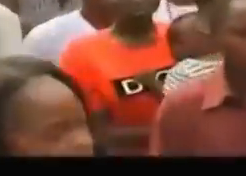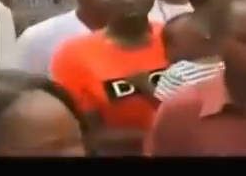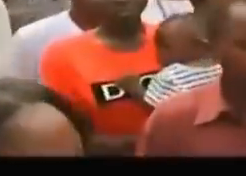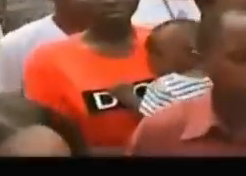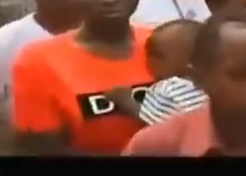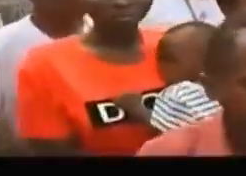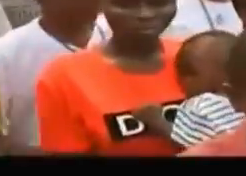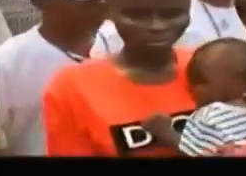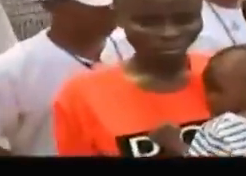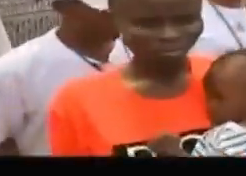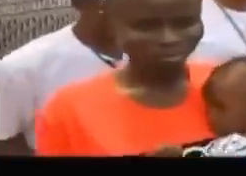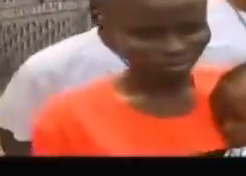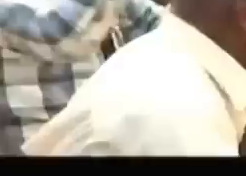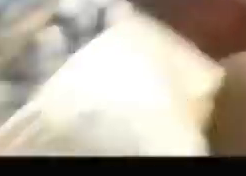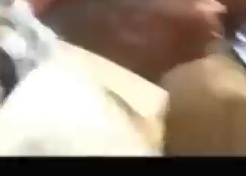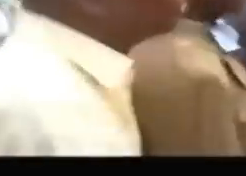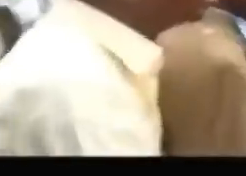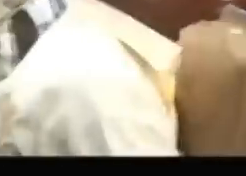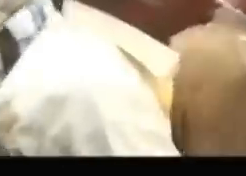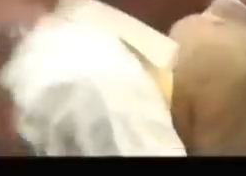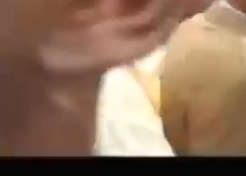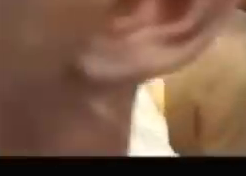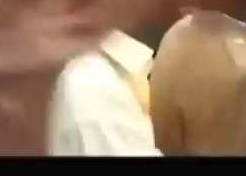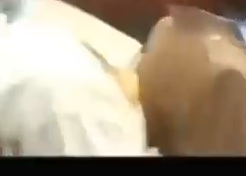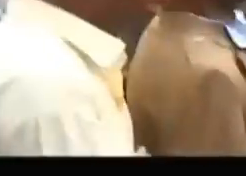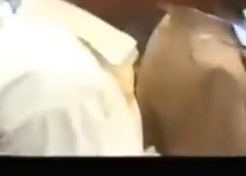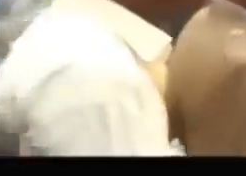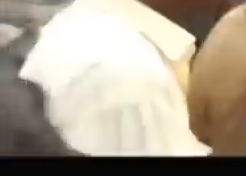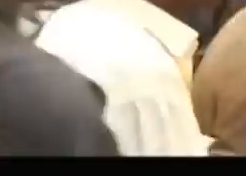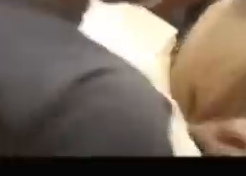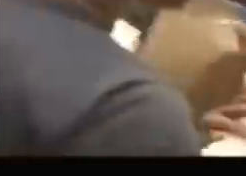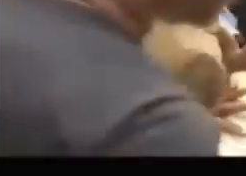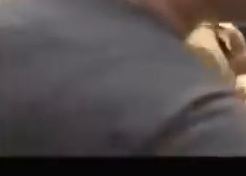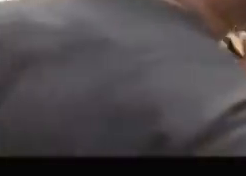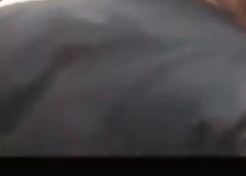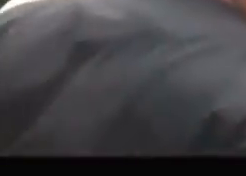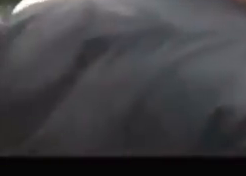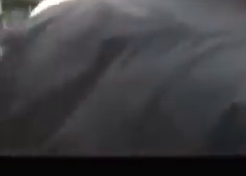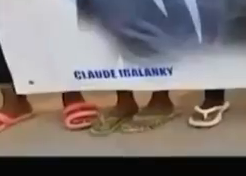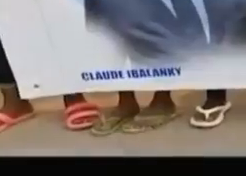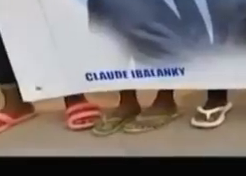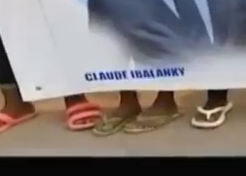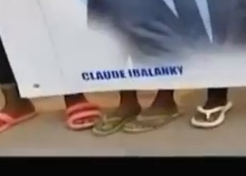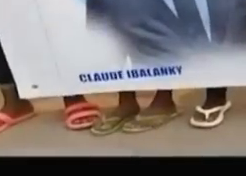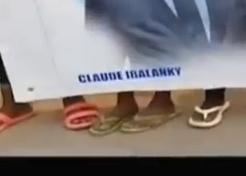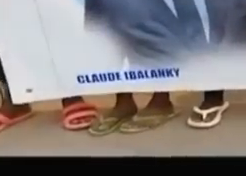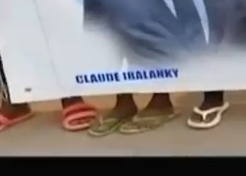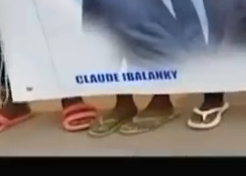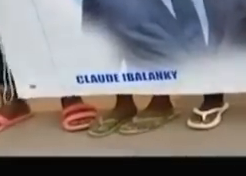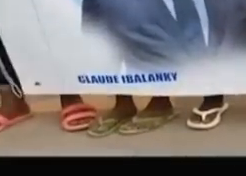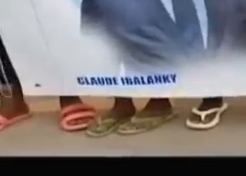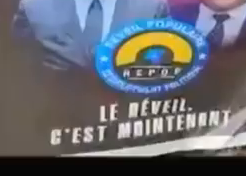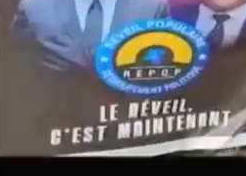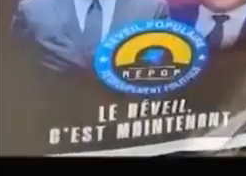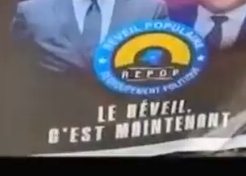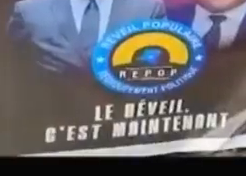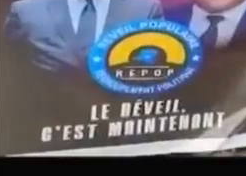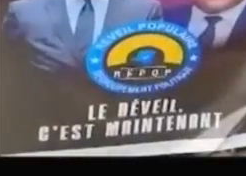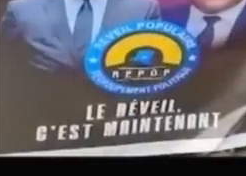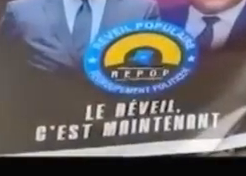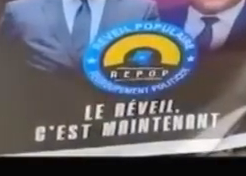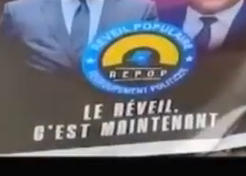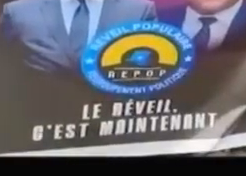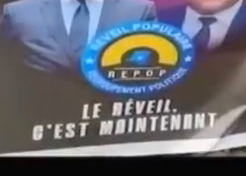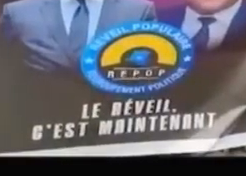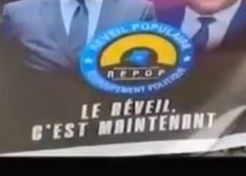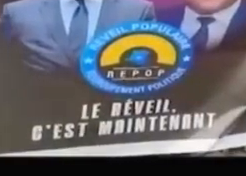de la route Kazombi dans le quartier Ngalazamba. Il a fallu 15 ans pour que les habitants de ce coin de la RDC